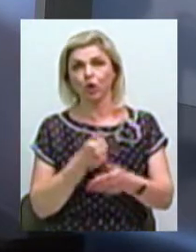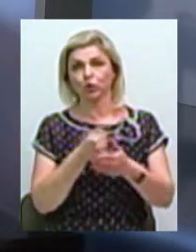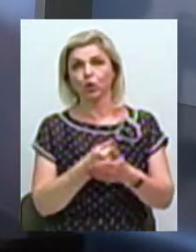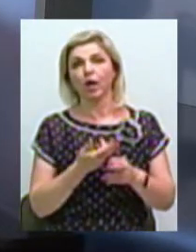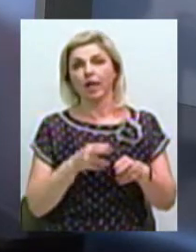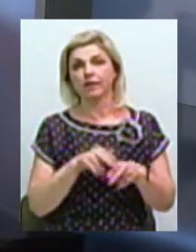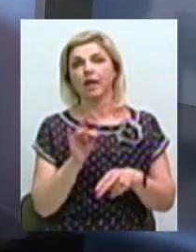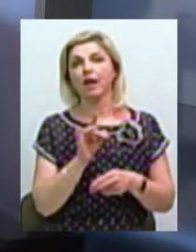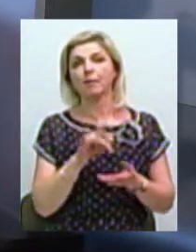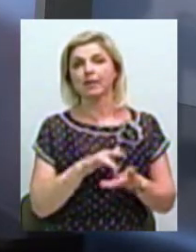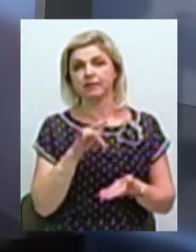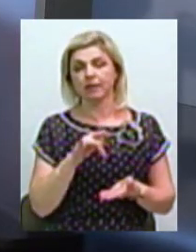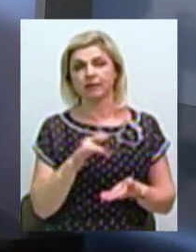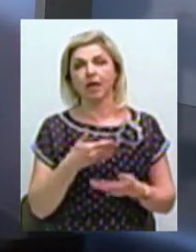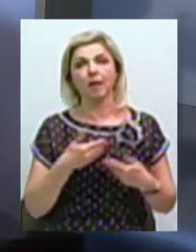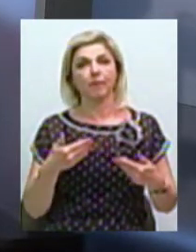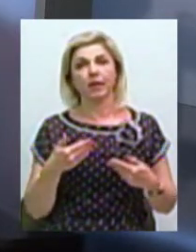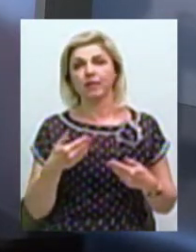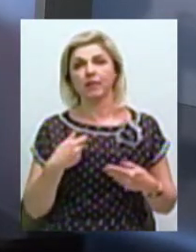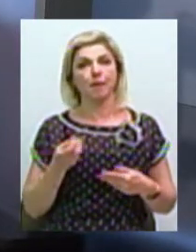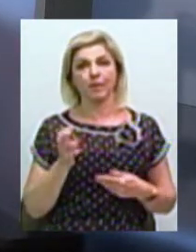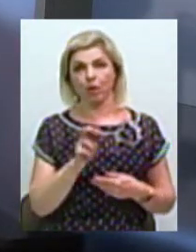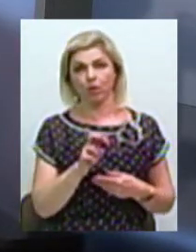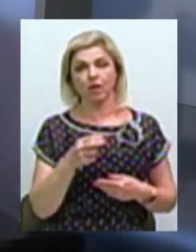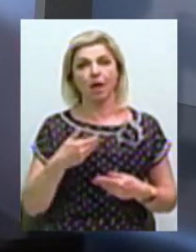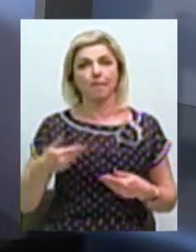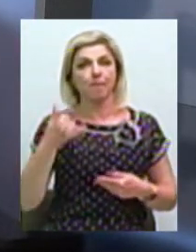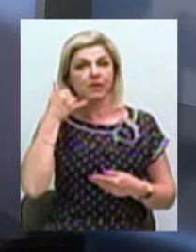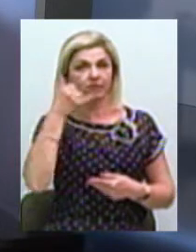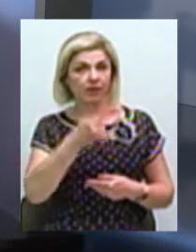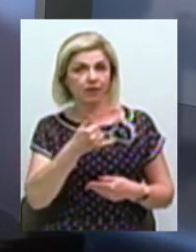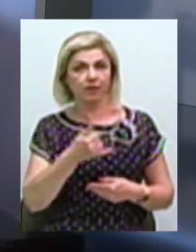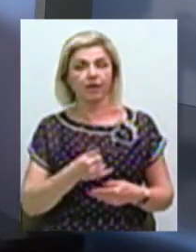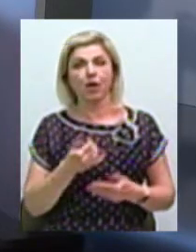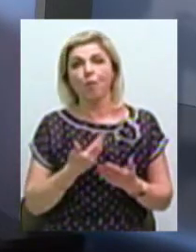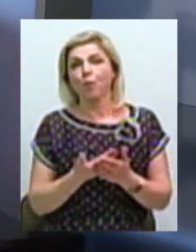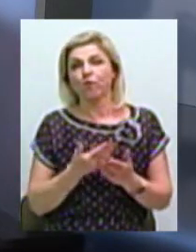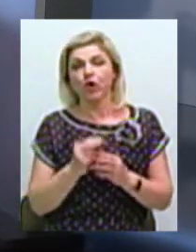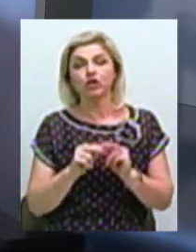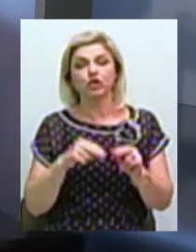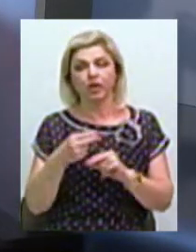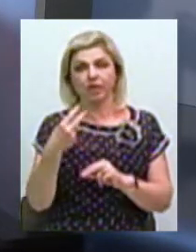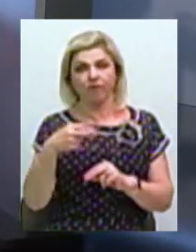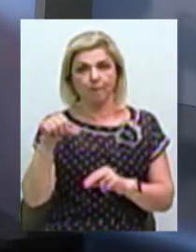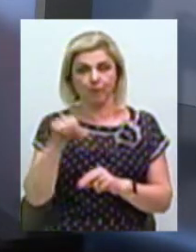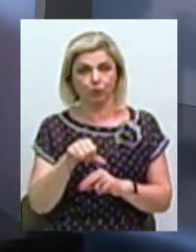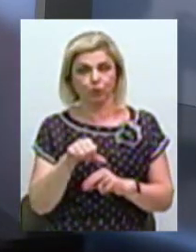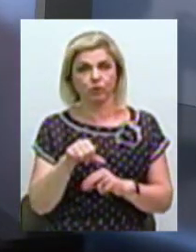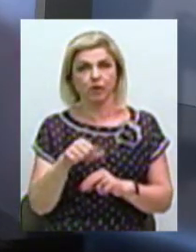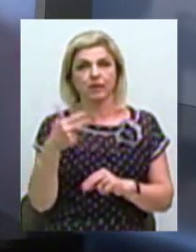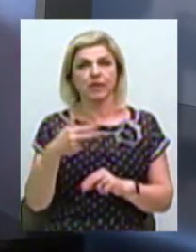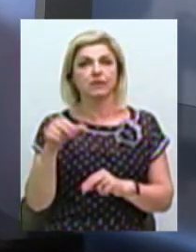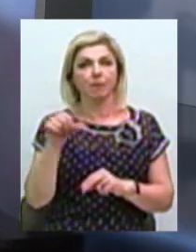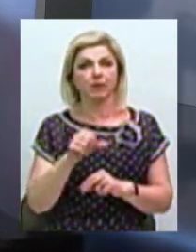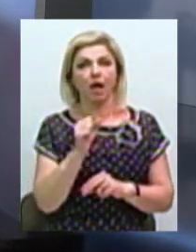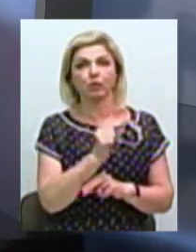цього реабілітаційного центру? Приходили. Не приходили? Ні, ми позвонили. И буквально через минут 20, максимум полчаса,